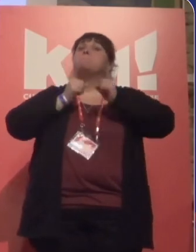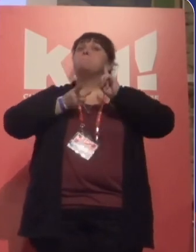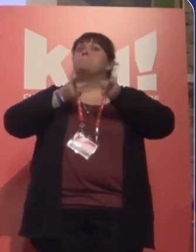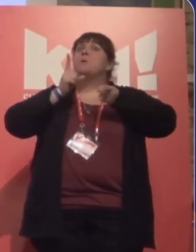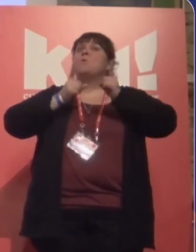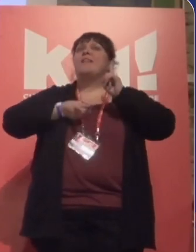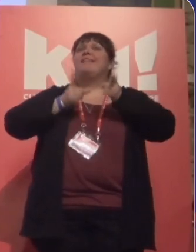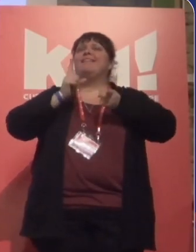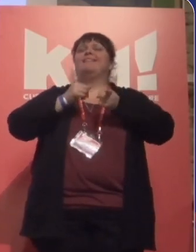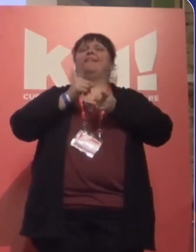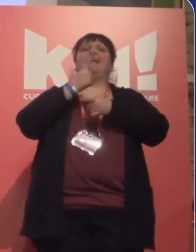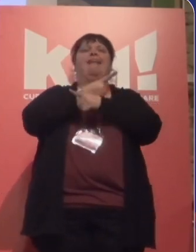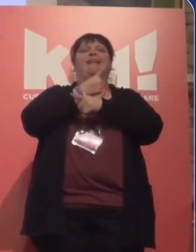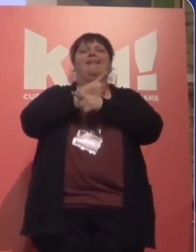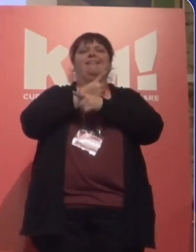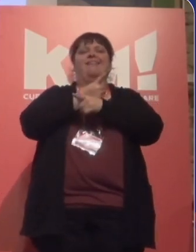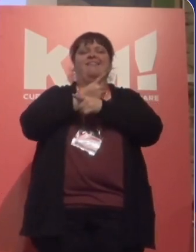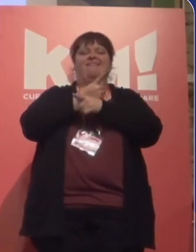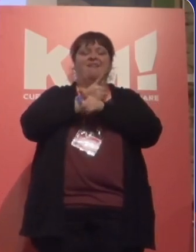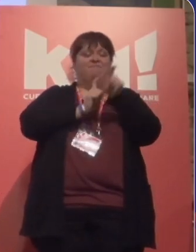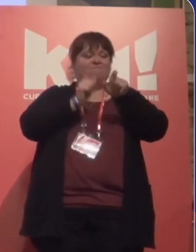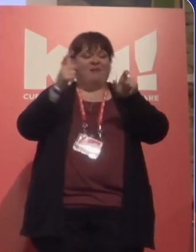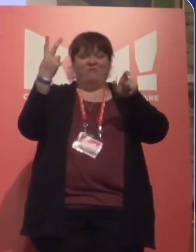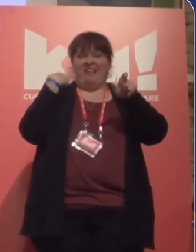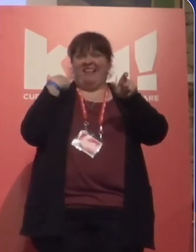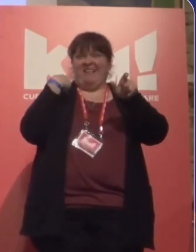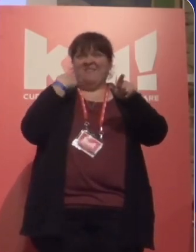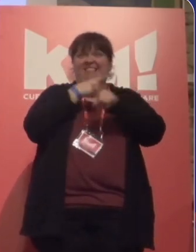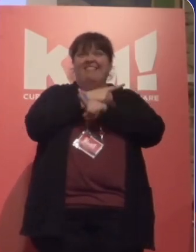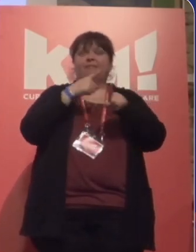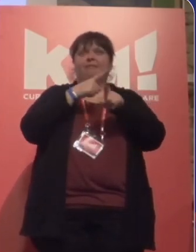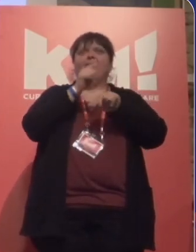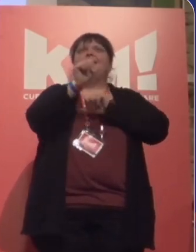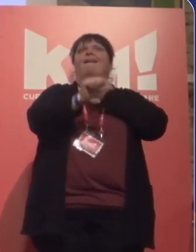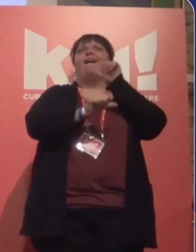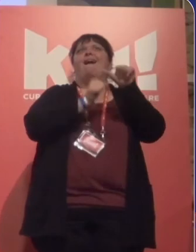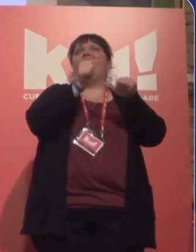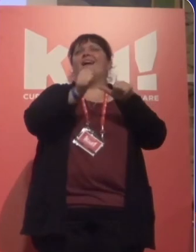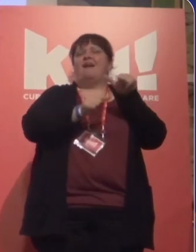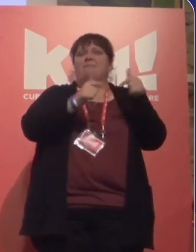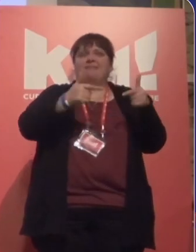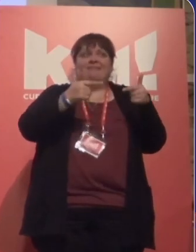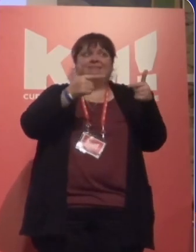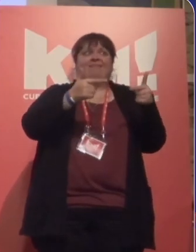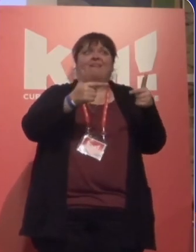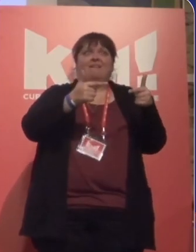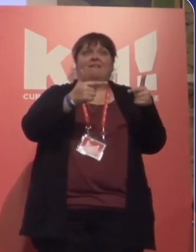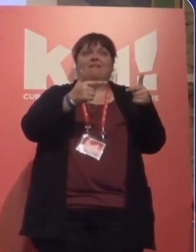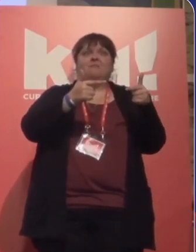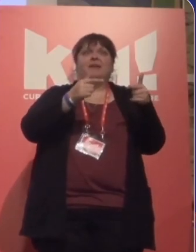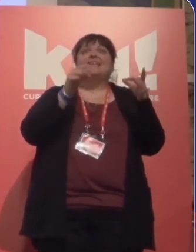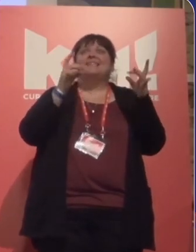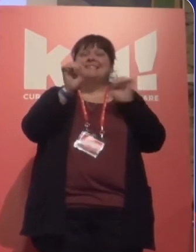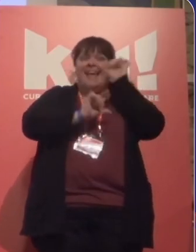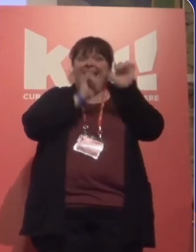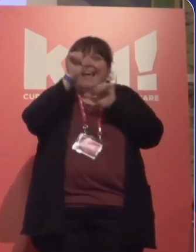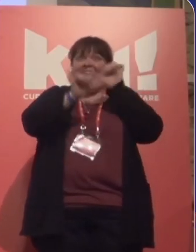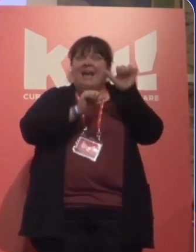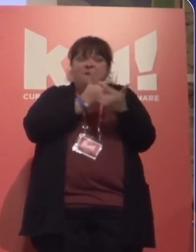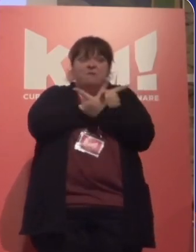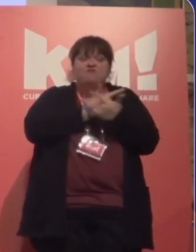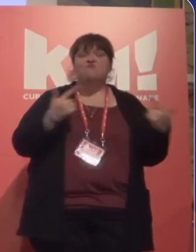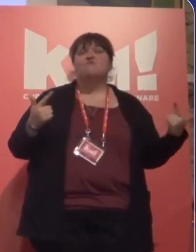persone altrimenti è puro esercizio del potere e l'immaginazione